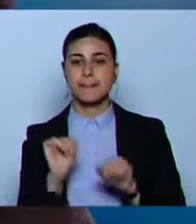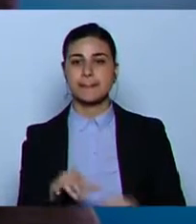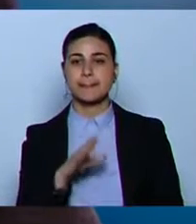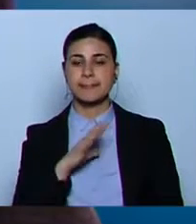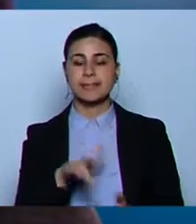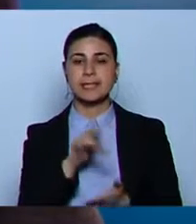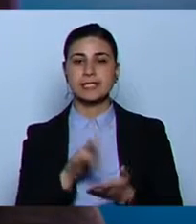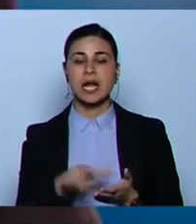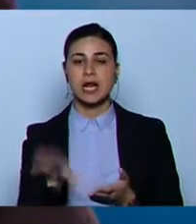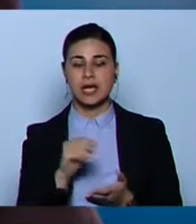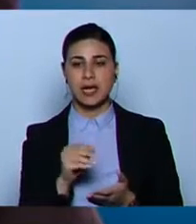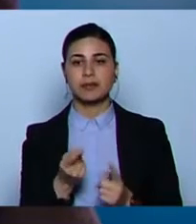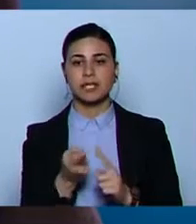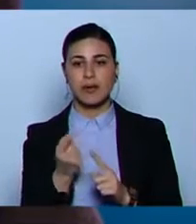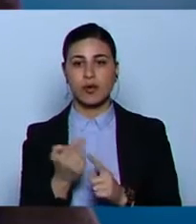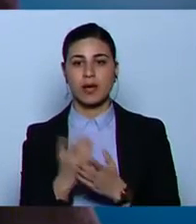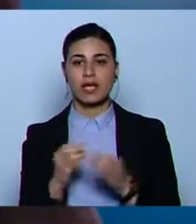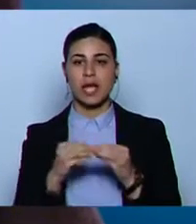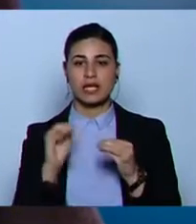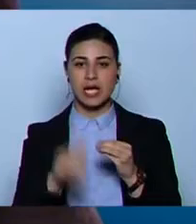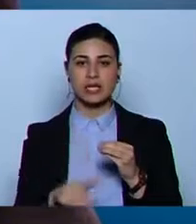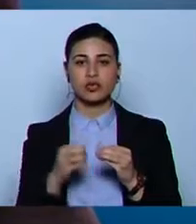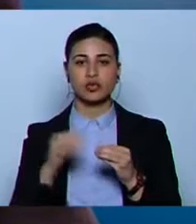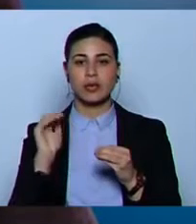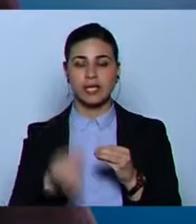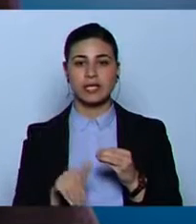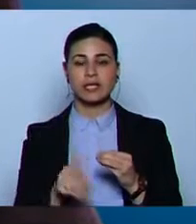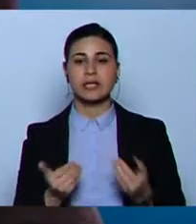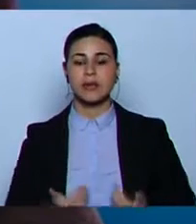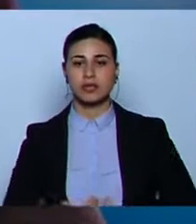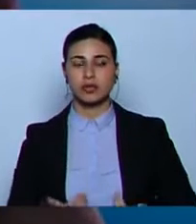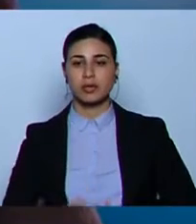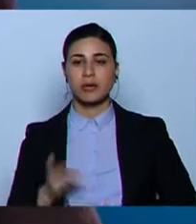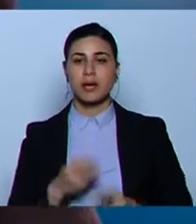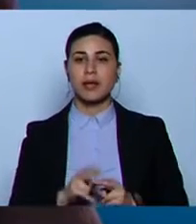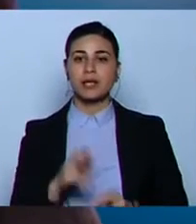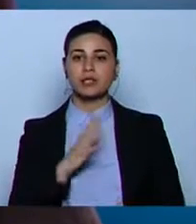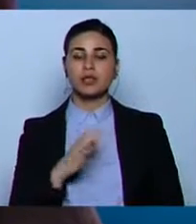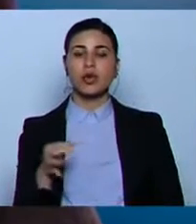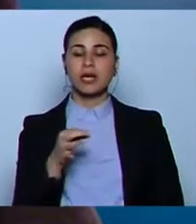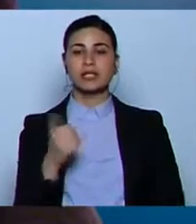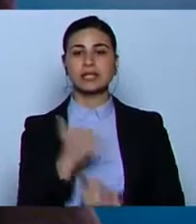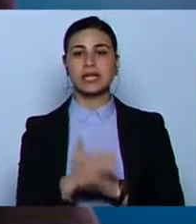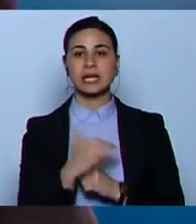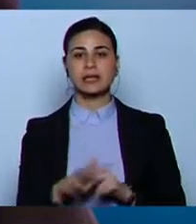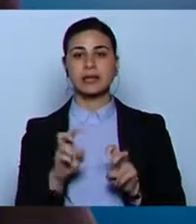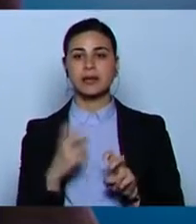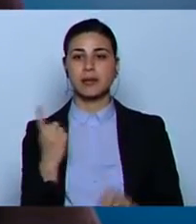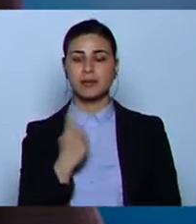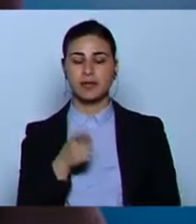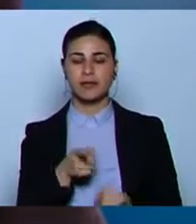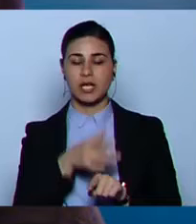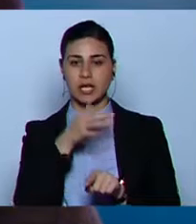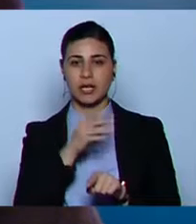იყო ქალაქების გამოყოფა, თუნდაც მაგალითად 10000, 15000 მაცხოვრებლით, მაგრამ ეს იყო რეგიონალური ცენტრების მიხედვით გამოიყო პირველ